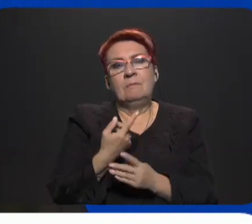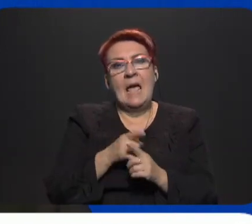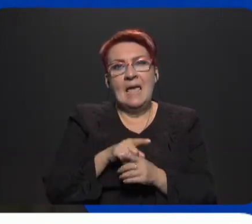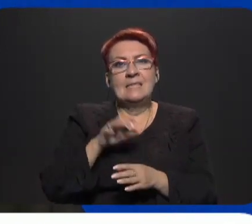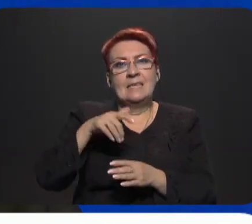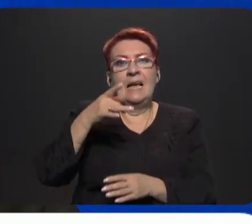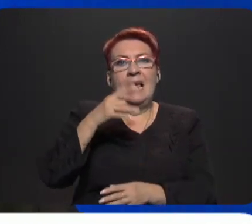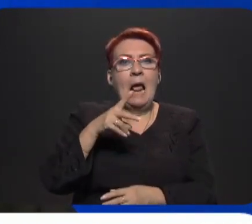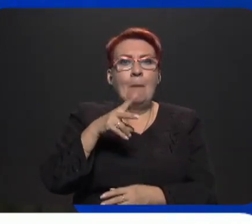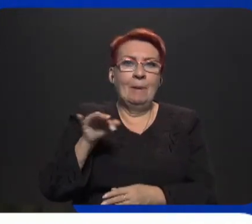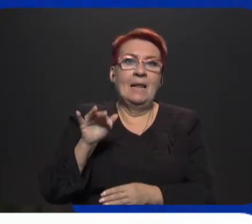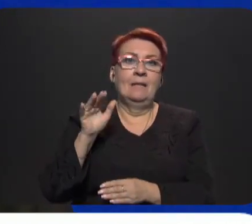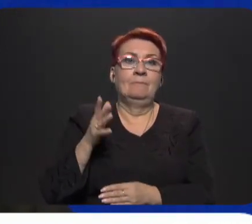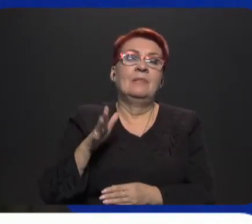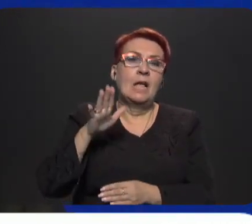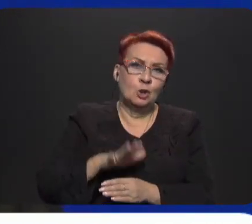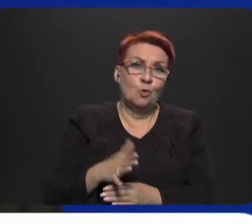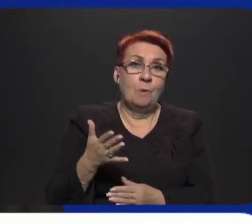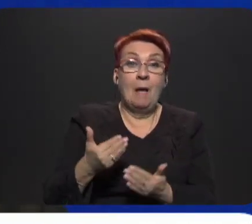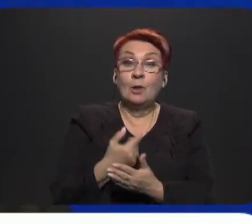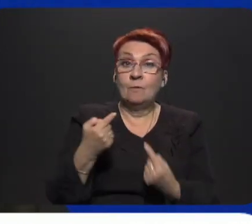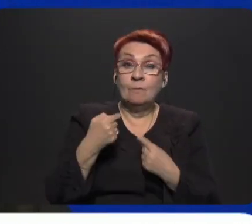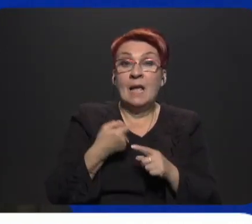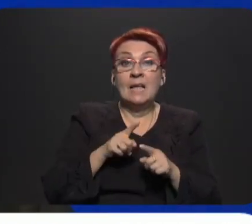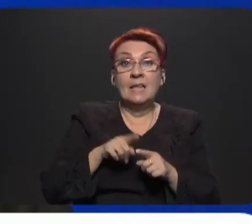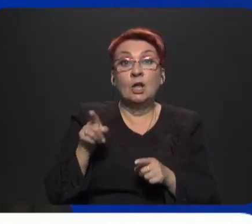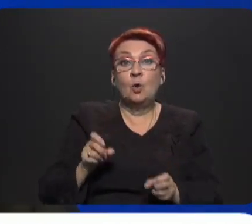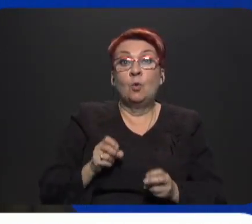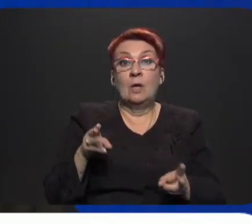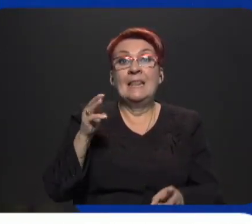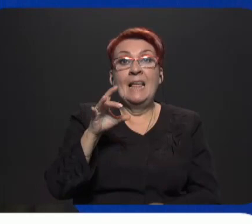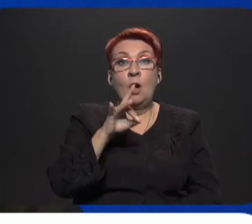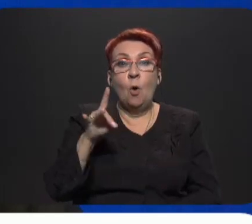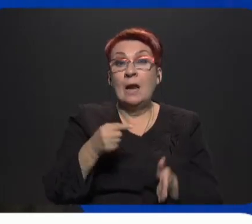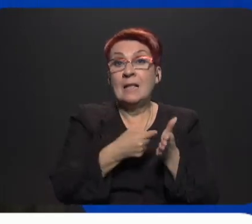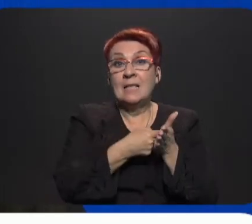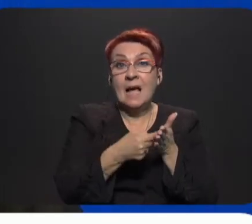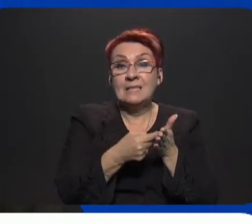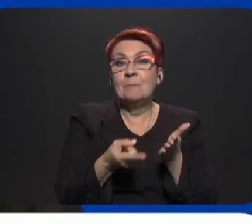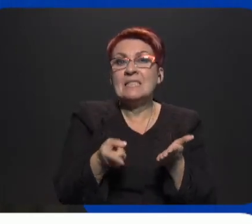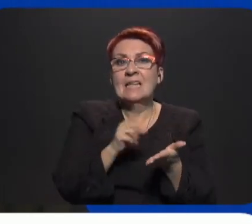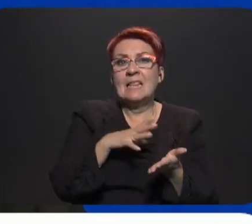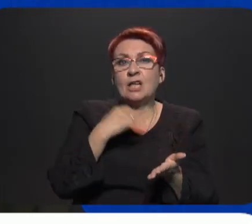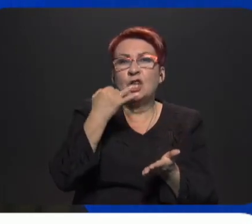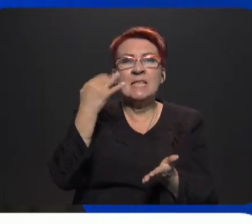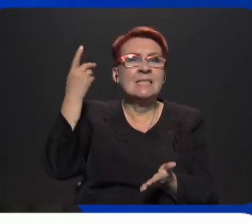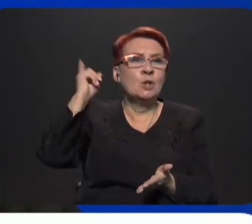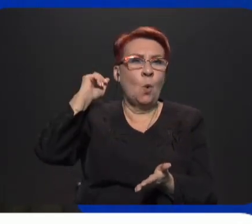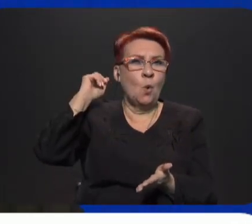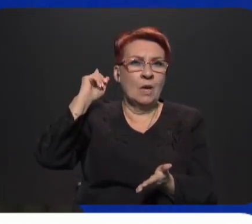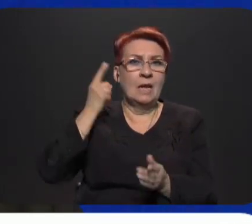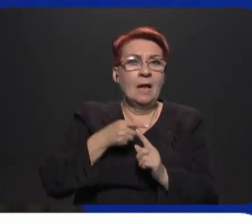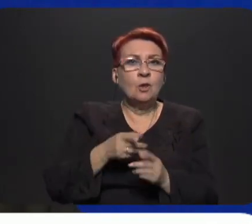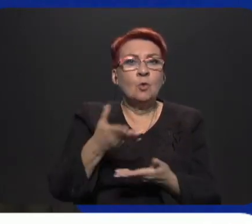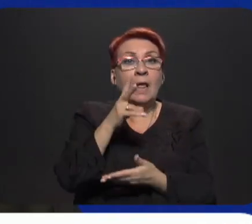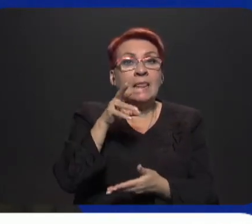наступим. Поэтому новомученики – это тот террор, та негативная страница в нашей истории, которую нам